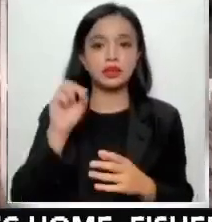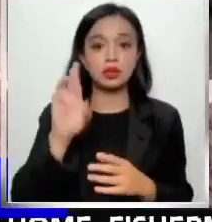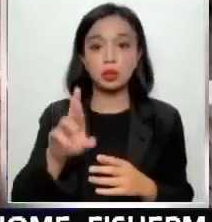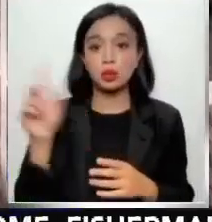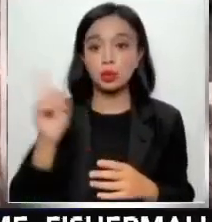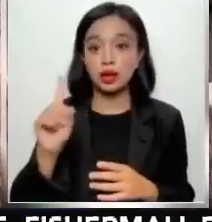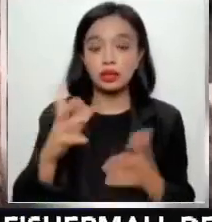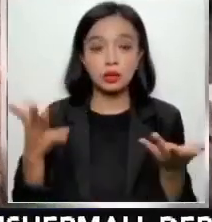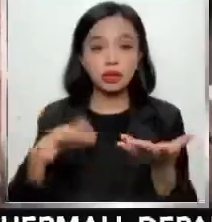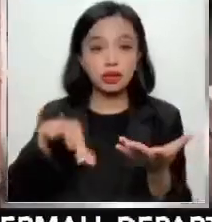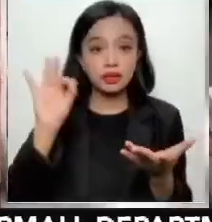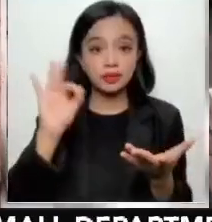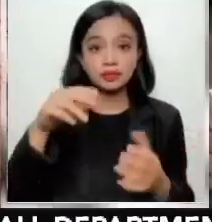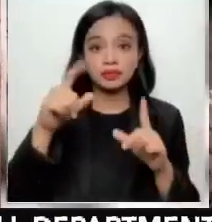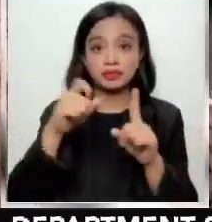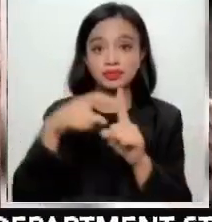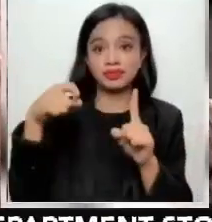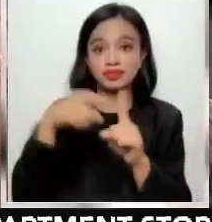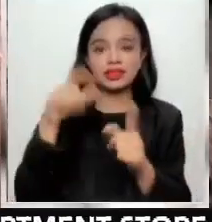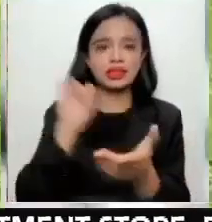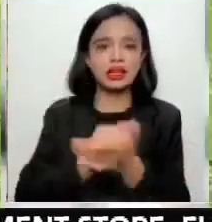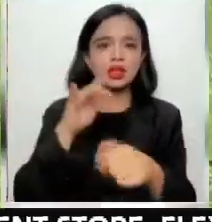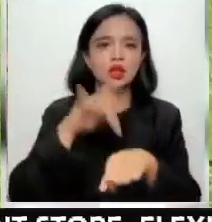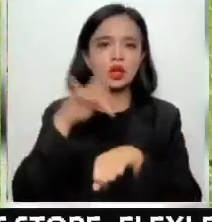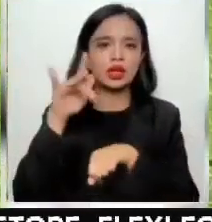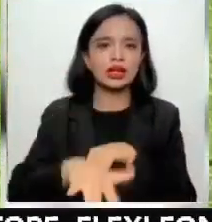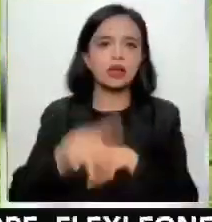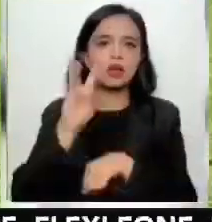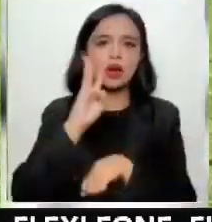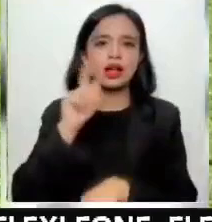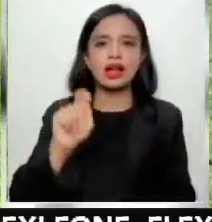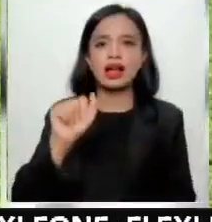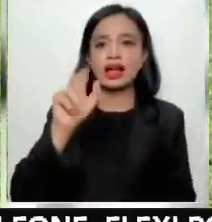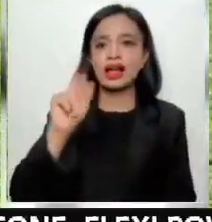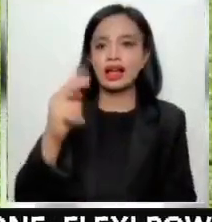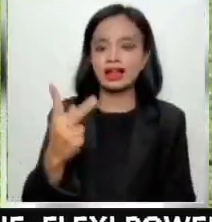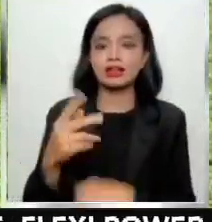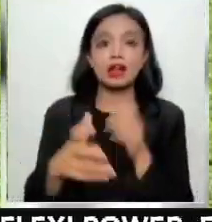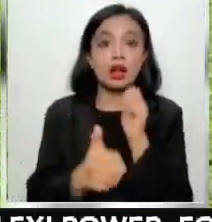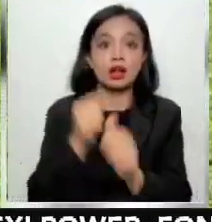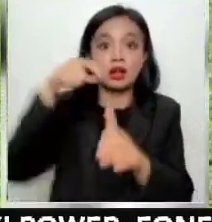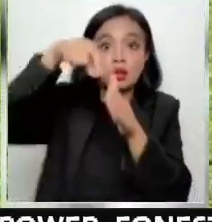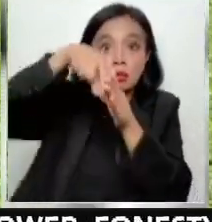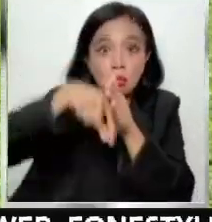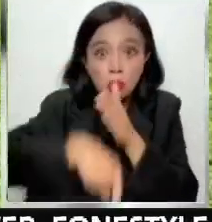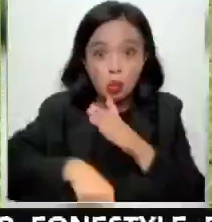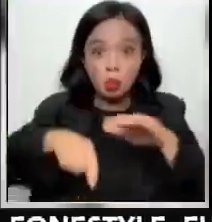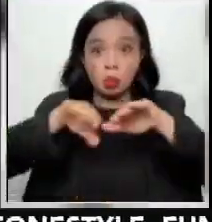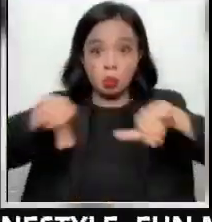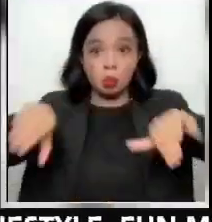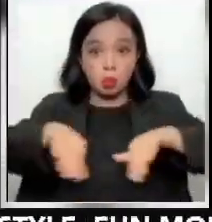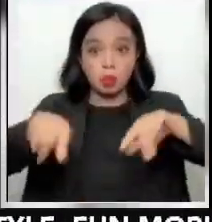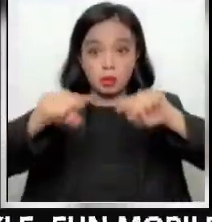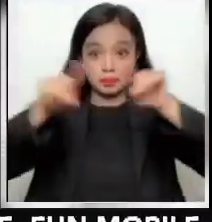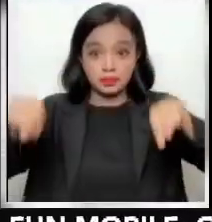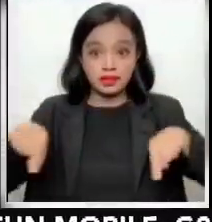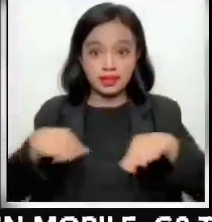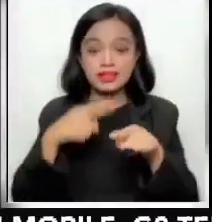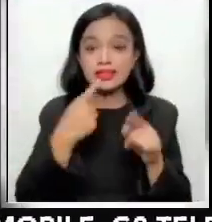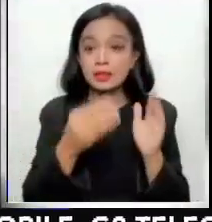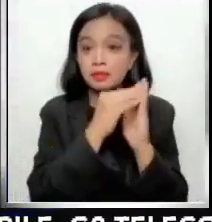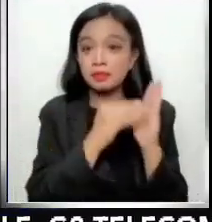sa Pakistan, ang earliest public water tank sa buong mundo. Habang ang pinakamalayo na swimming pool naman ayos sa Guinness Book of World Records ay ang The Deep Dive